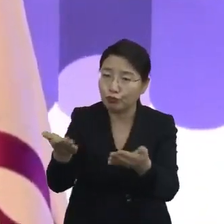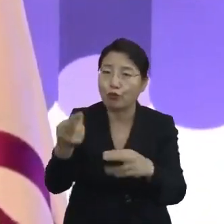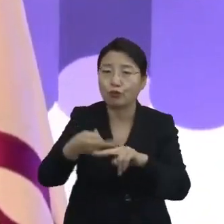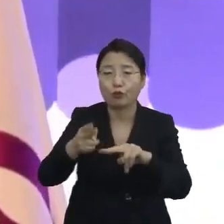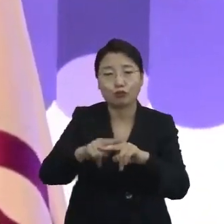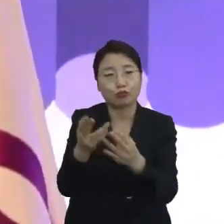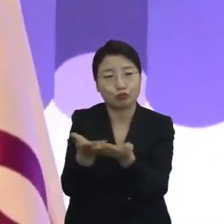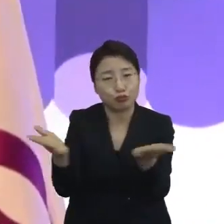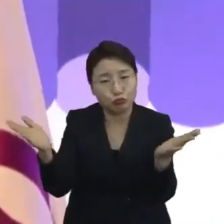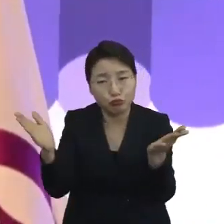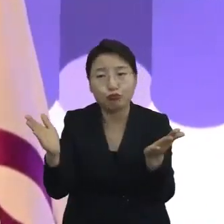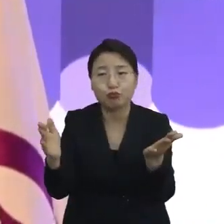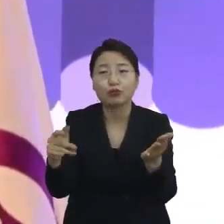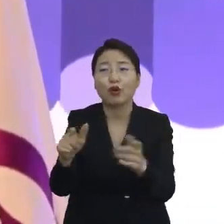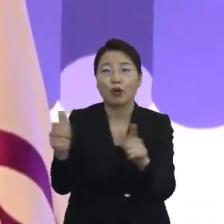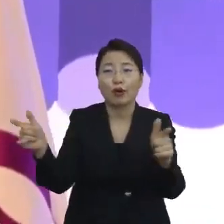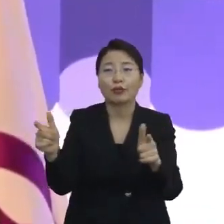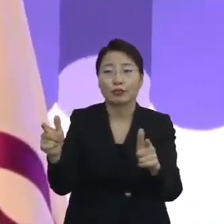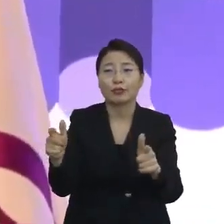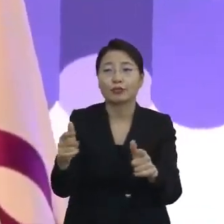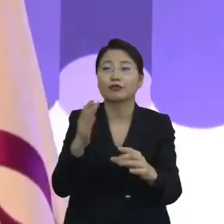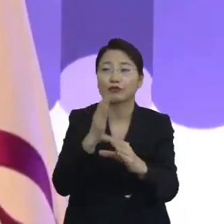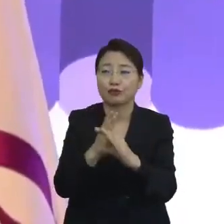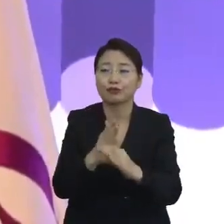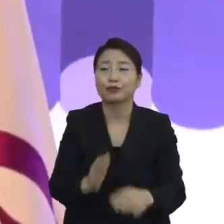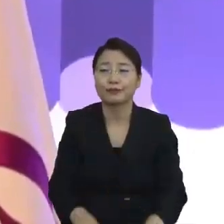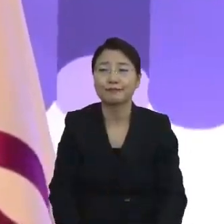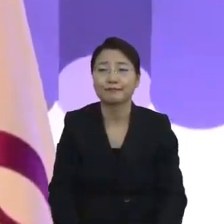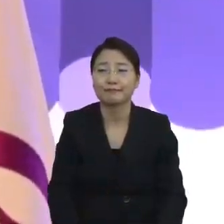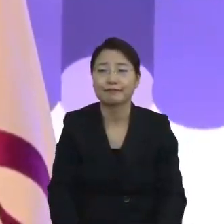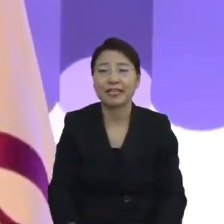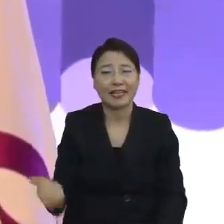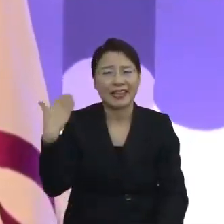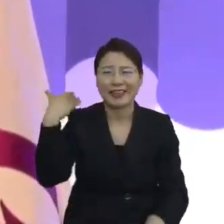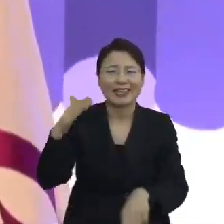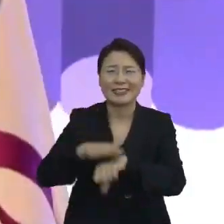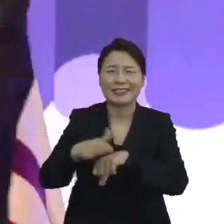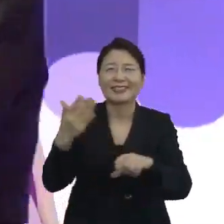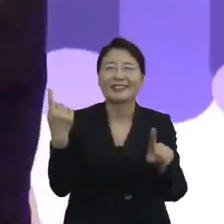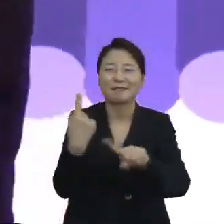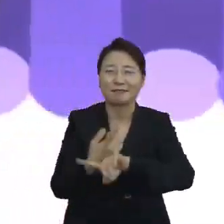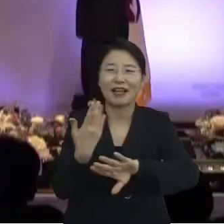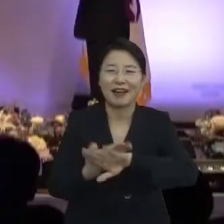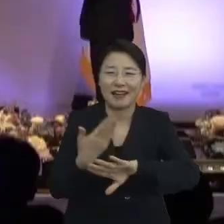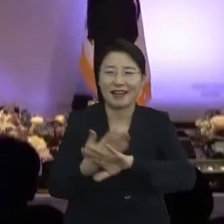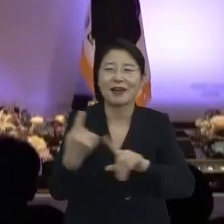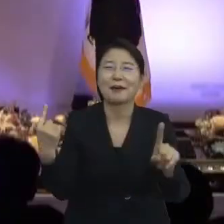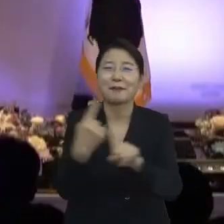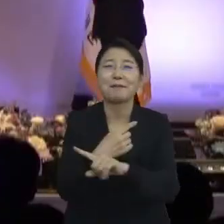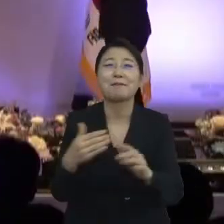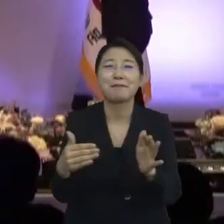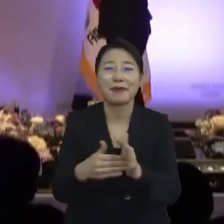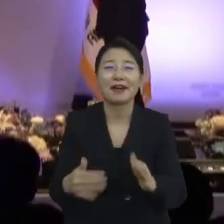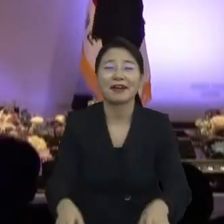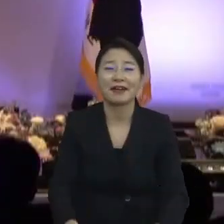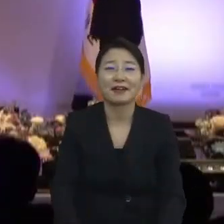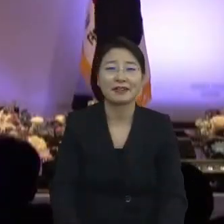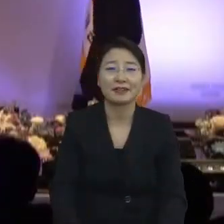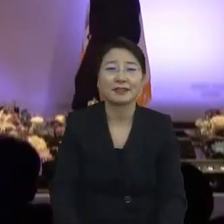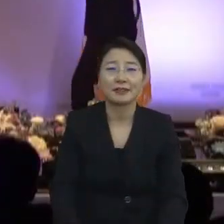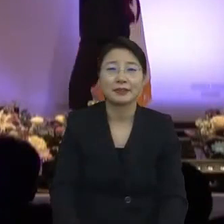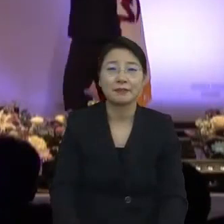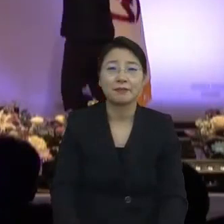것도 나눠드리고 이렇게 하고 있다. 큰 틀에서의 원칙이 바뀌었다. 이런 설명을 드리고